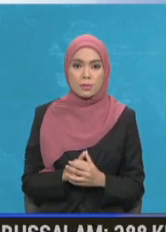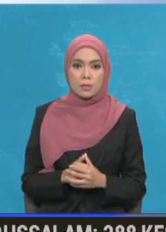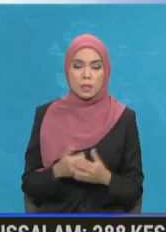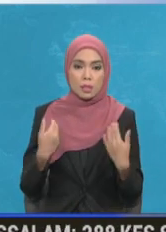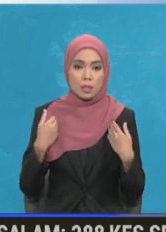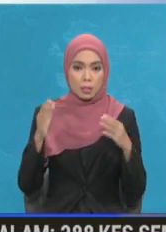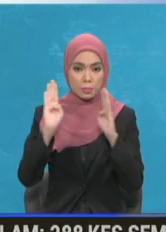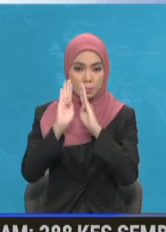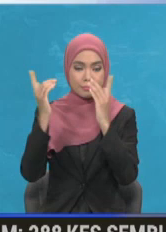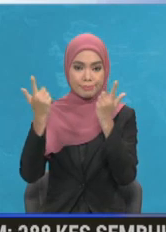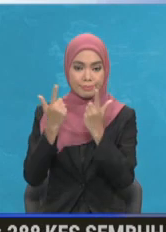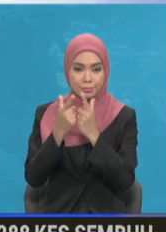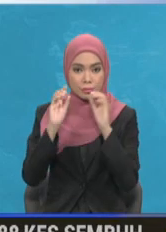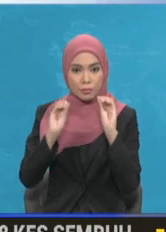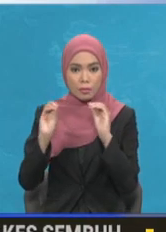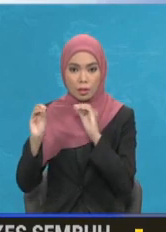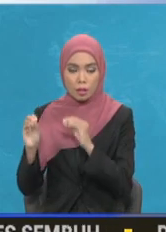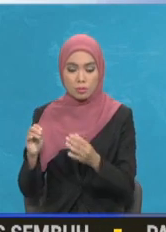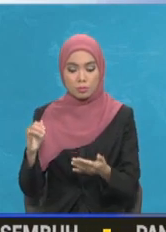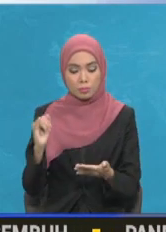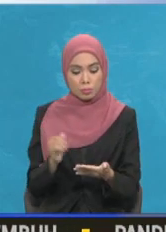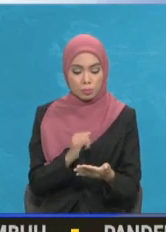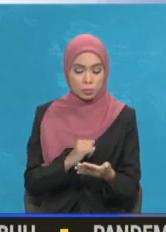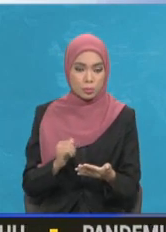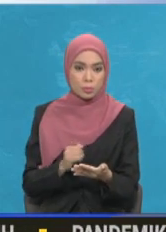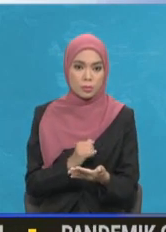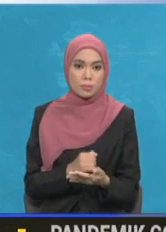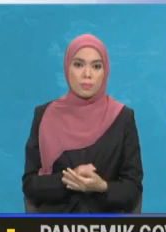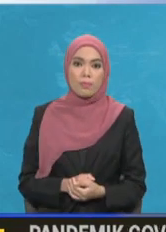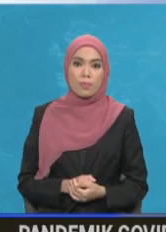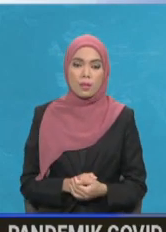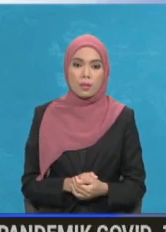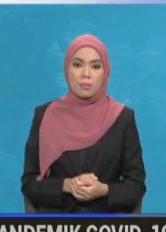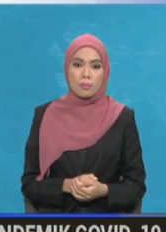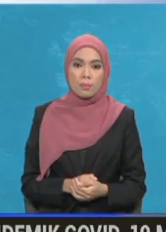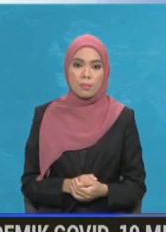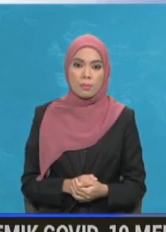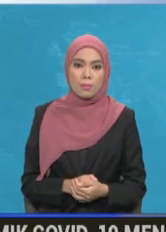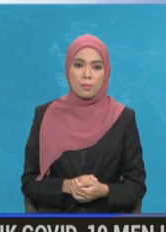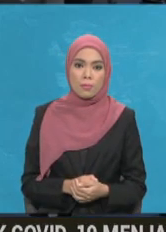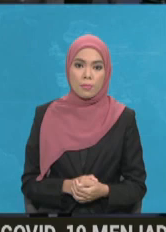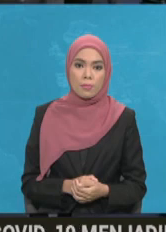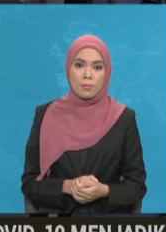bengkel seni khas Jawi bengkel diadakan pagi tadi di pusat secara brunei ibu negara